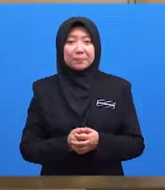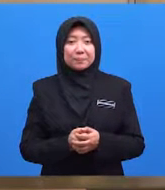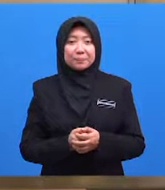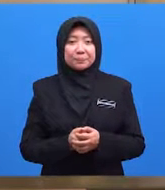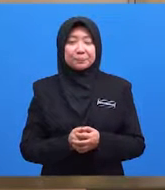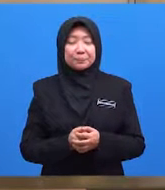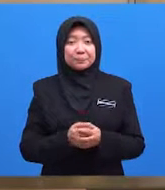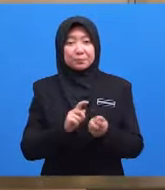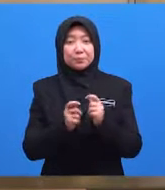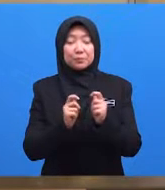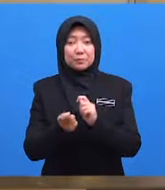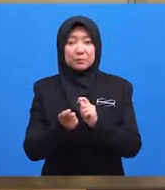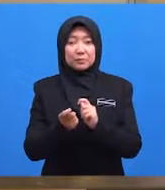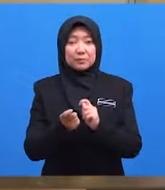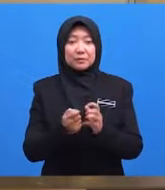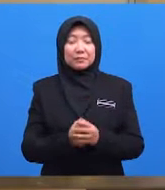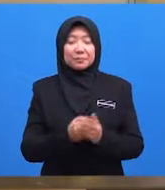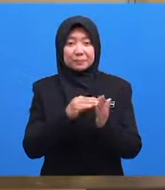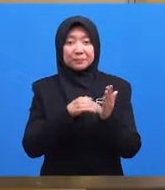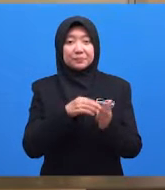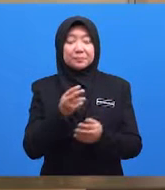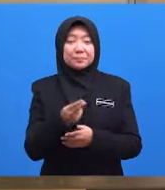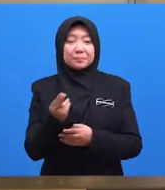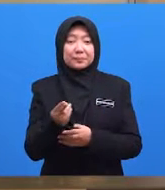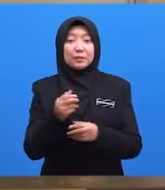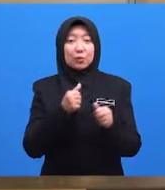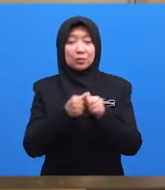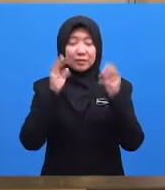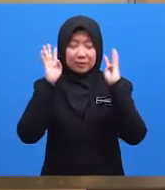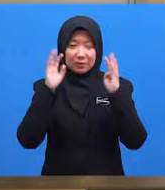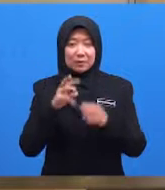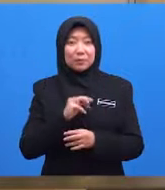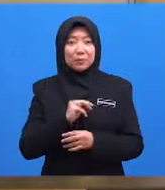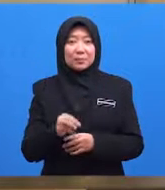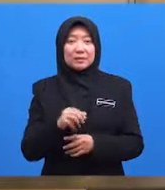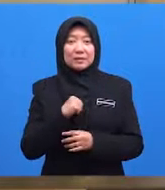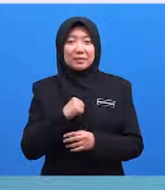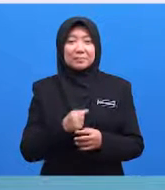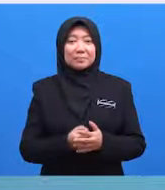Variasikan resepi murid-murid mengikut kreativiti murid-murid sendiri.